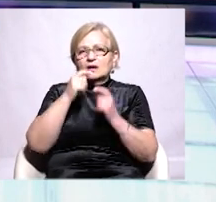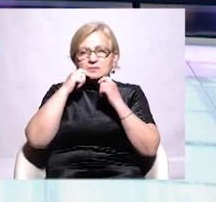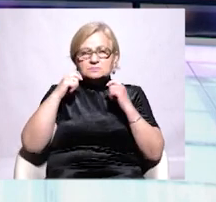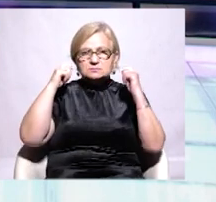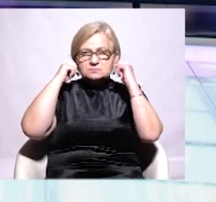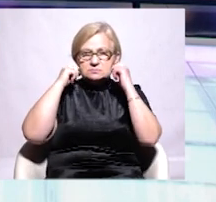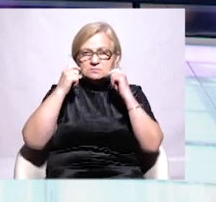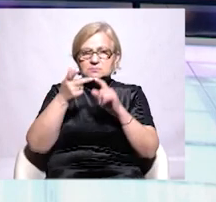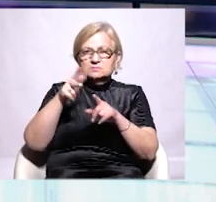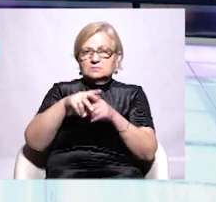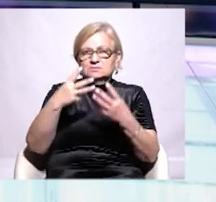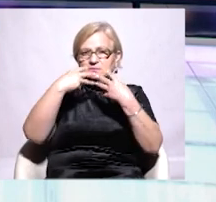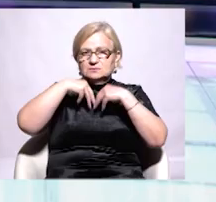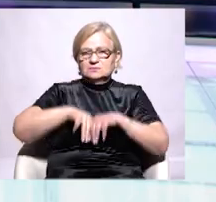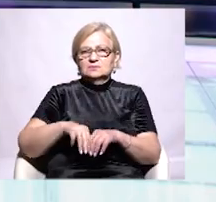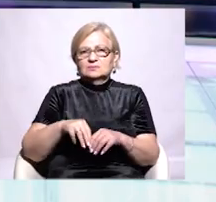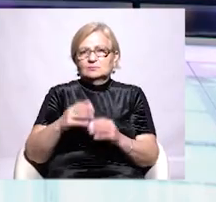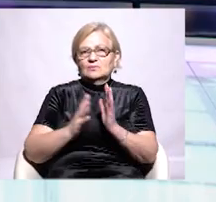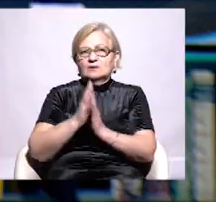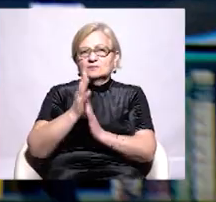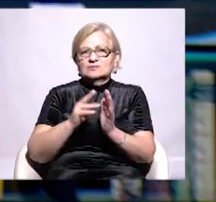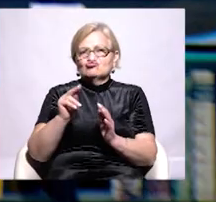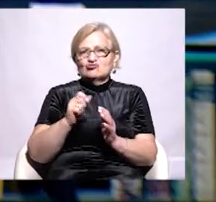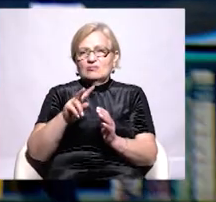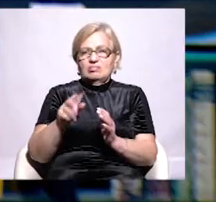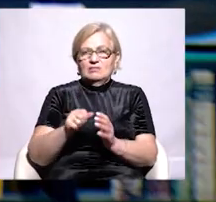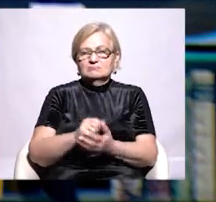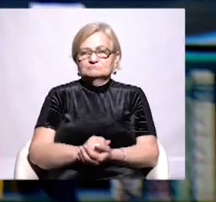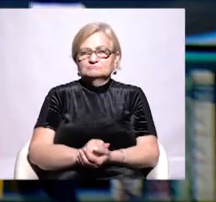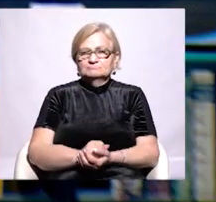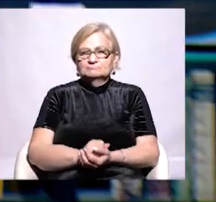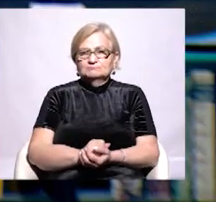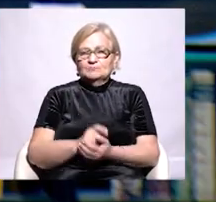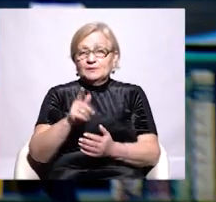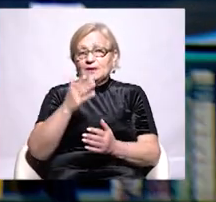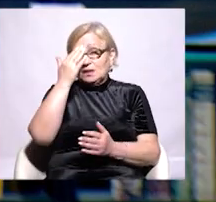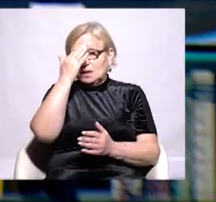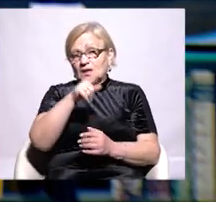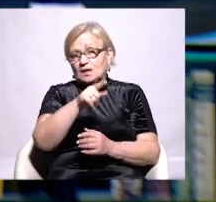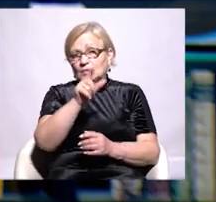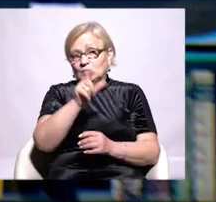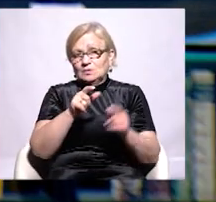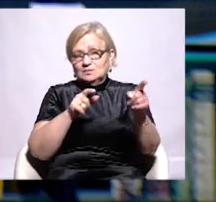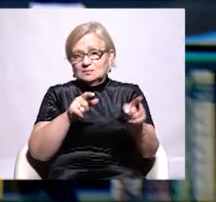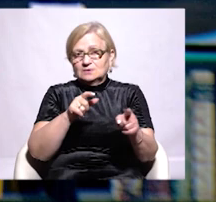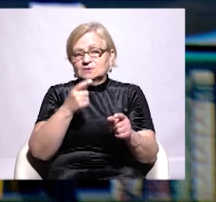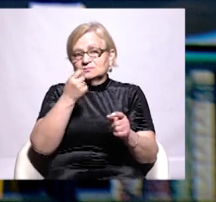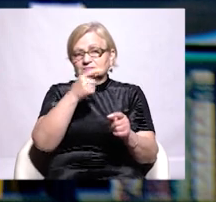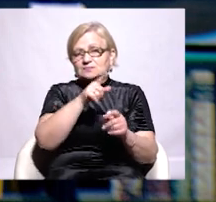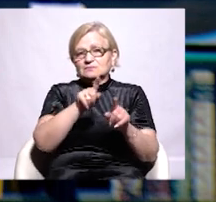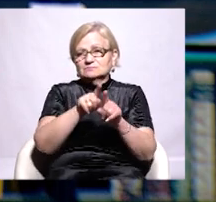ლაგამწაყრილთა შეახრამუნეს ჩალა. Თქვენ ხედავთ, რომ ხალხური ლექსის რაღაცნაირად არის